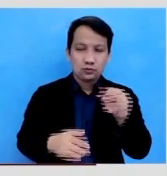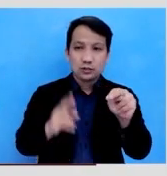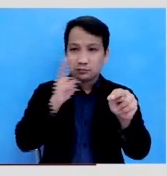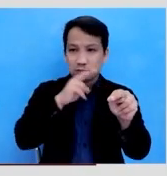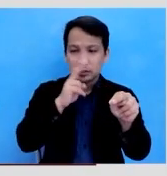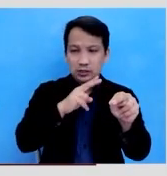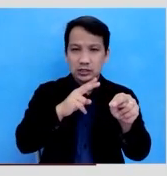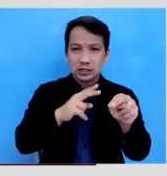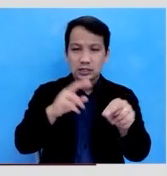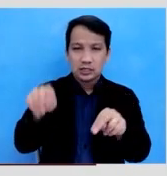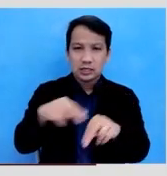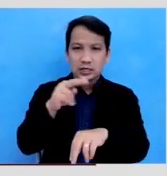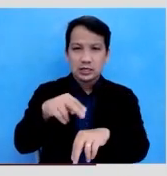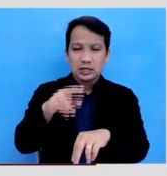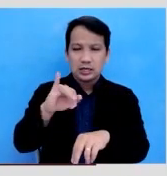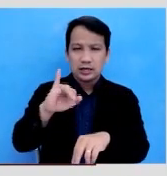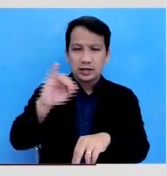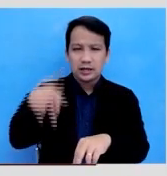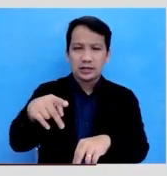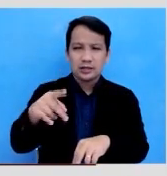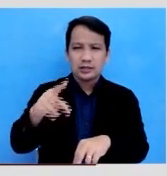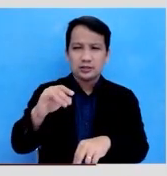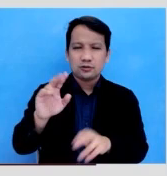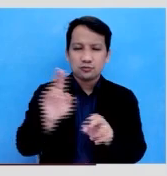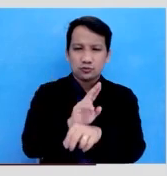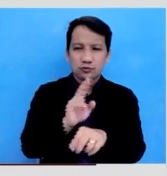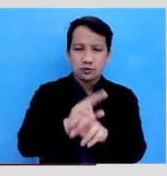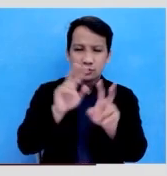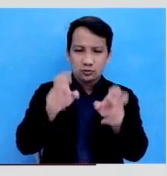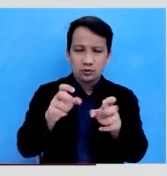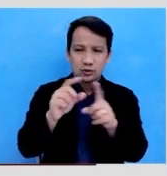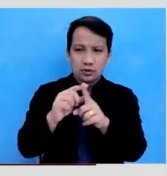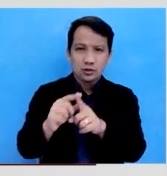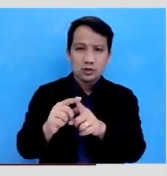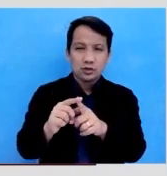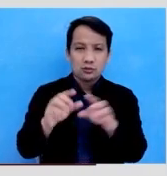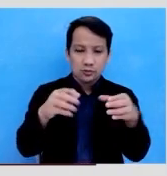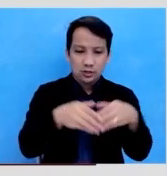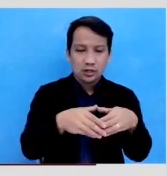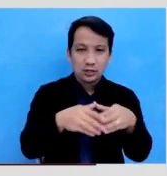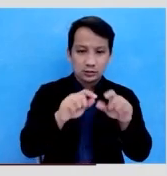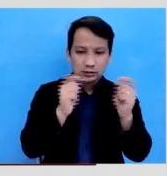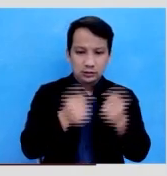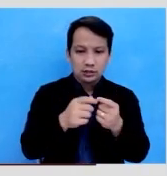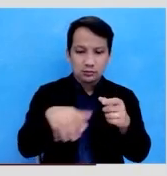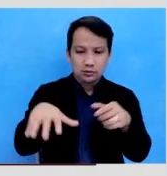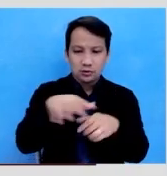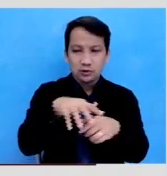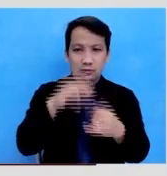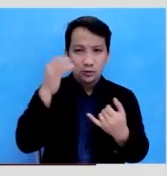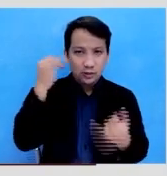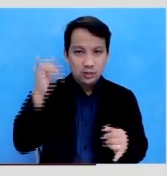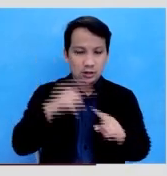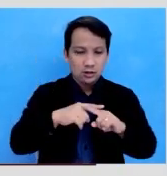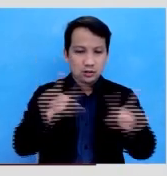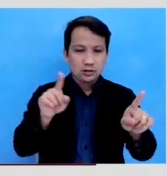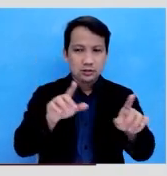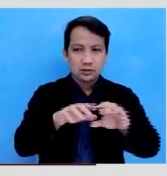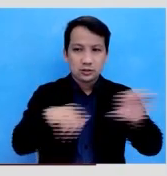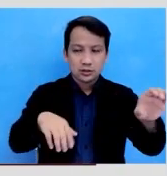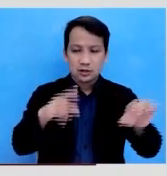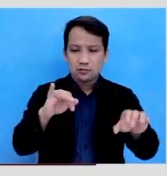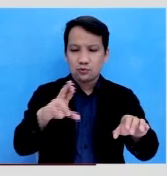native o indigenous. Ito ang ginagamit na pangalan ng ilang ethnic groups sa Mindanao para ipakitang iba po sila sa mga Moro,